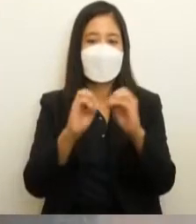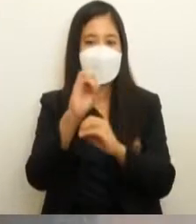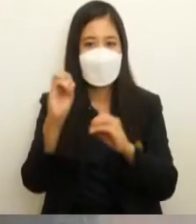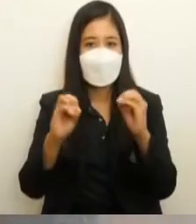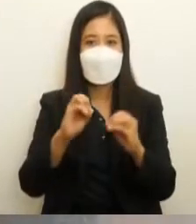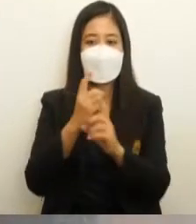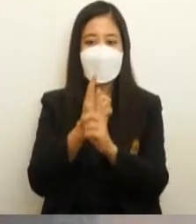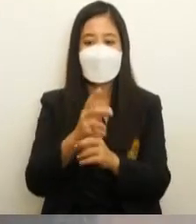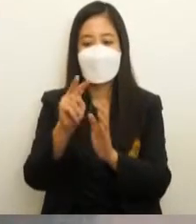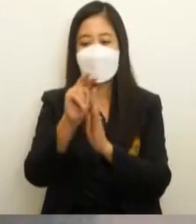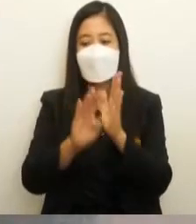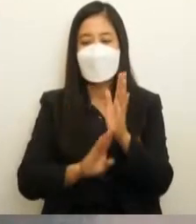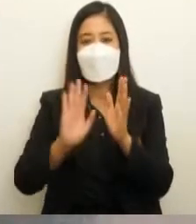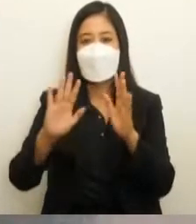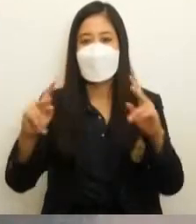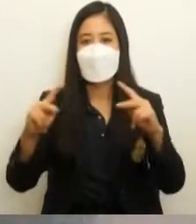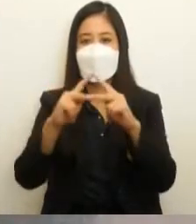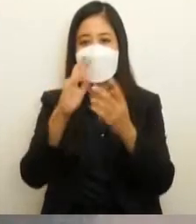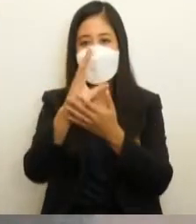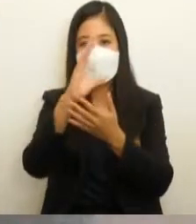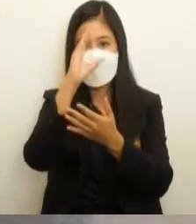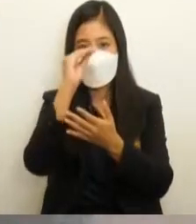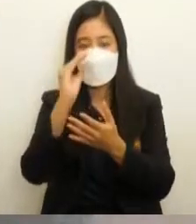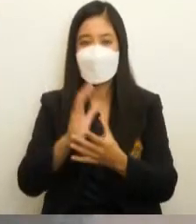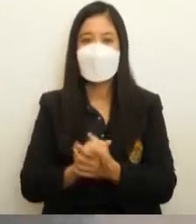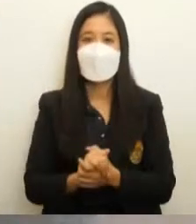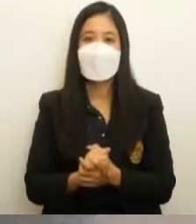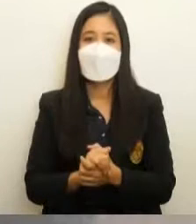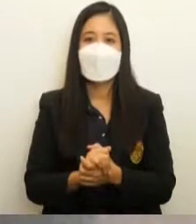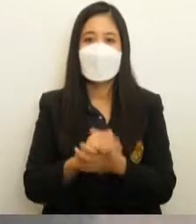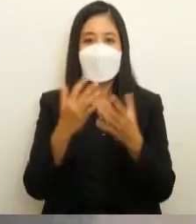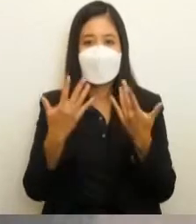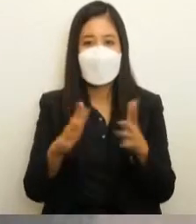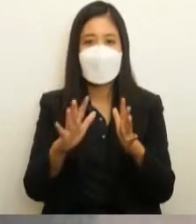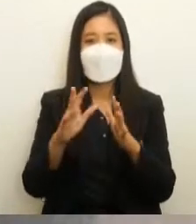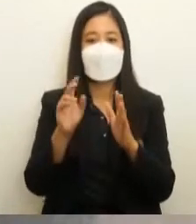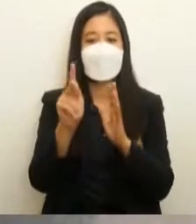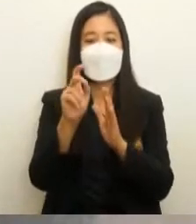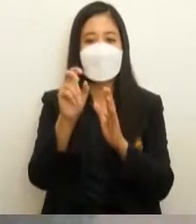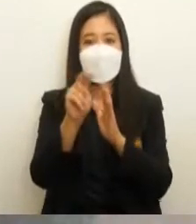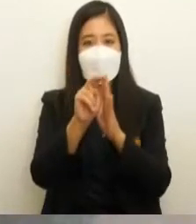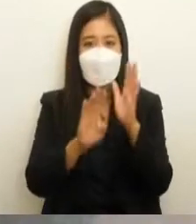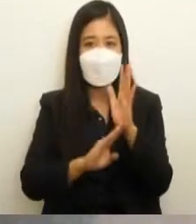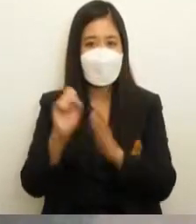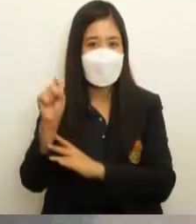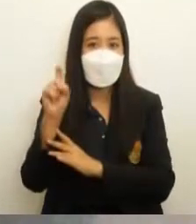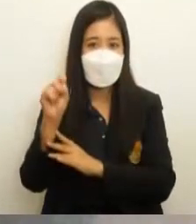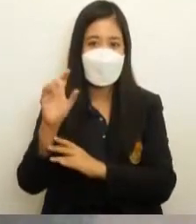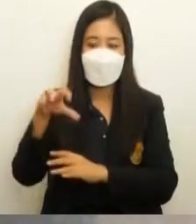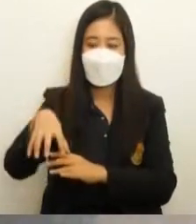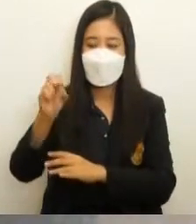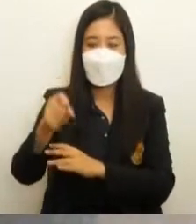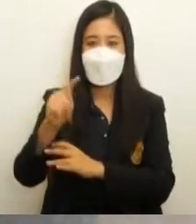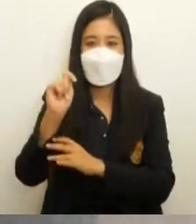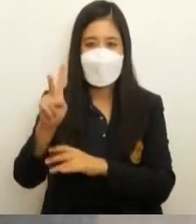ของท่านรัฐมนตรีว่าการกระทรวงศึกษาธิการท่านตรีนุชเทียนทองและก็นโยบายเร่งด่วนที่ท่านเลขาธิการกบฐ.เน้นย้ำเป็นประจ